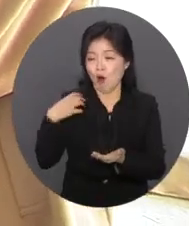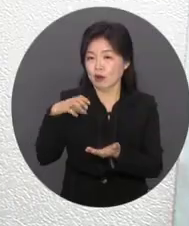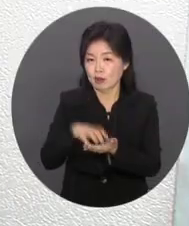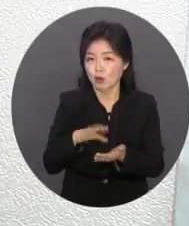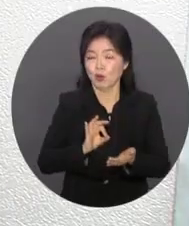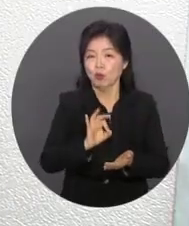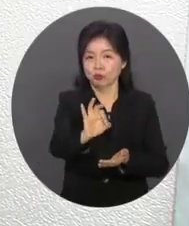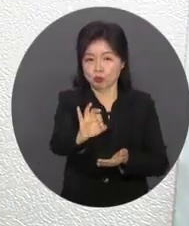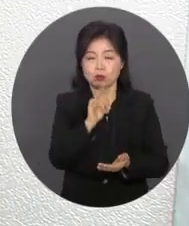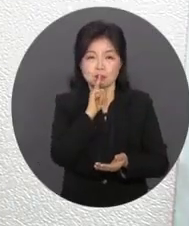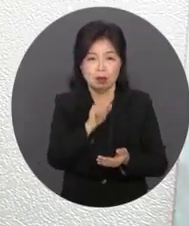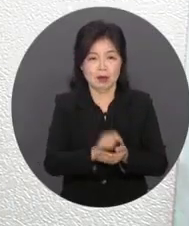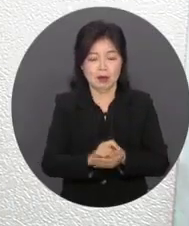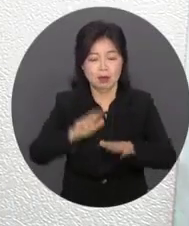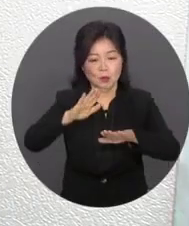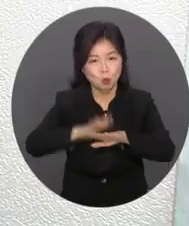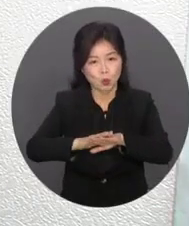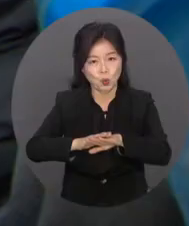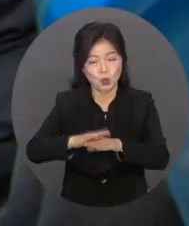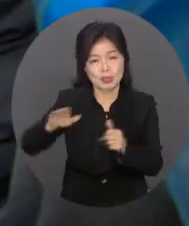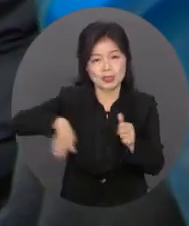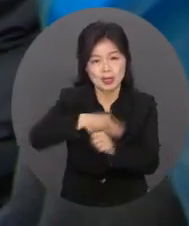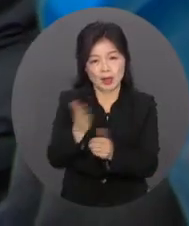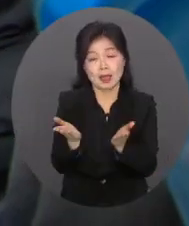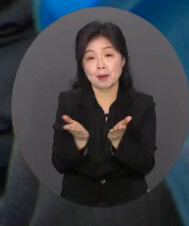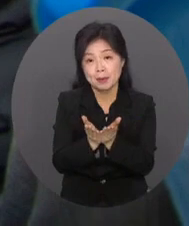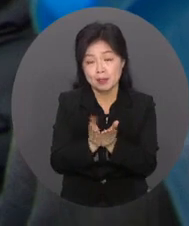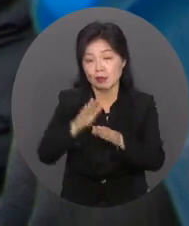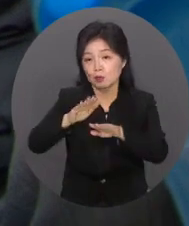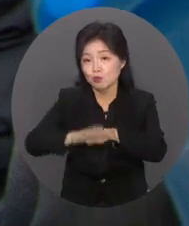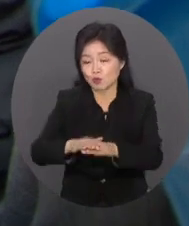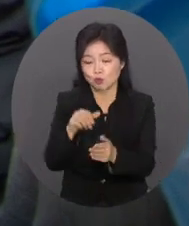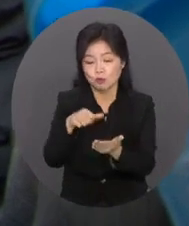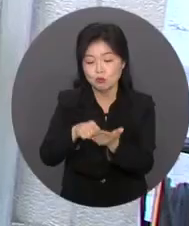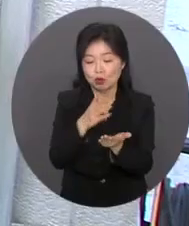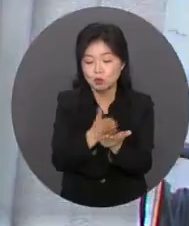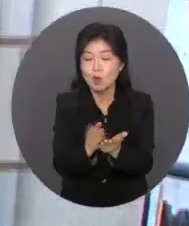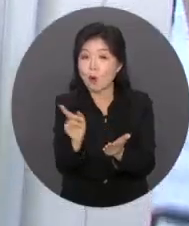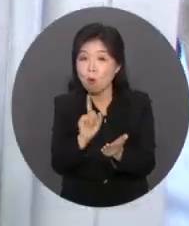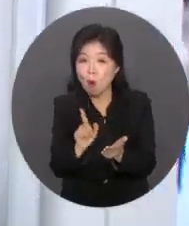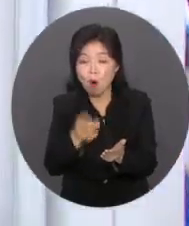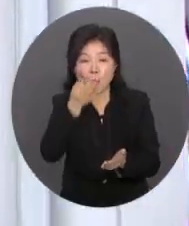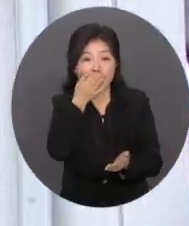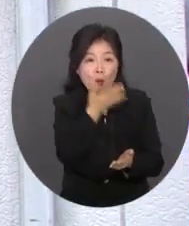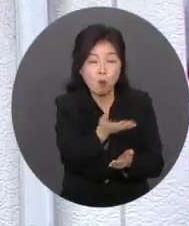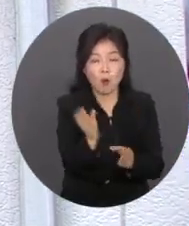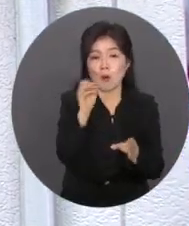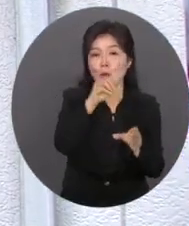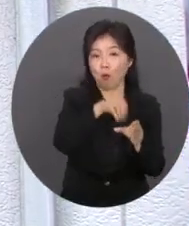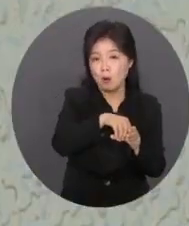있습니다 농아민들이 현실에 맞도록 창고에 보관 가능한 품목을 한전에 먼저 제시하면 한전이이를 반영해